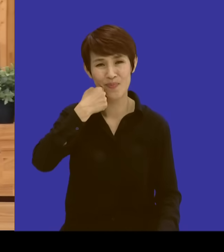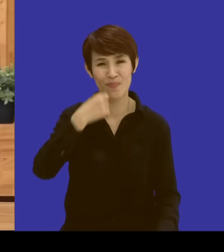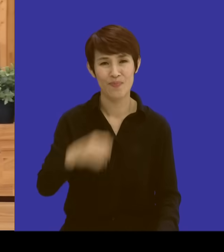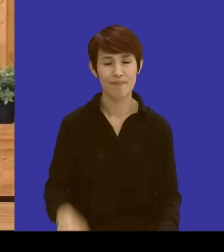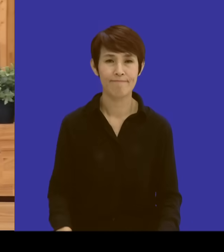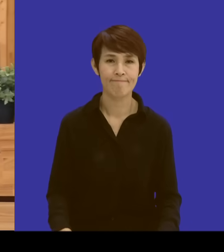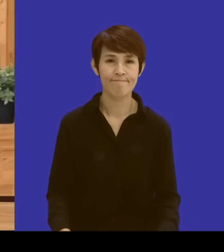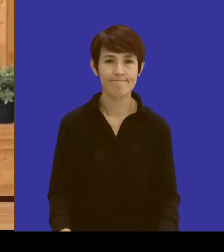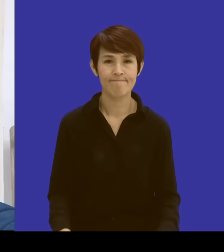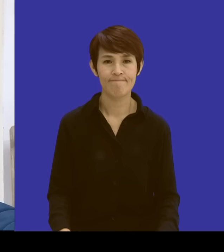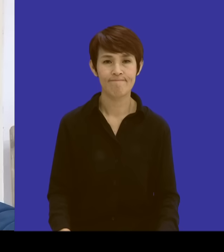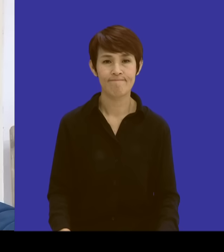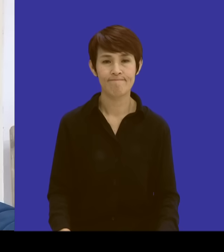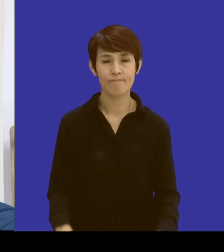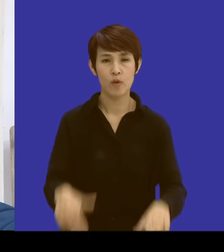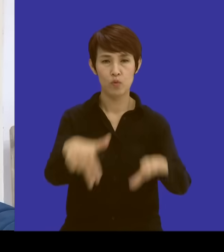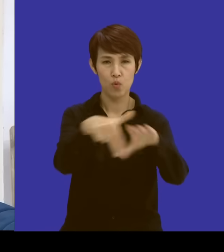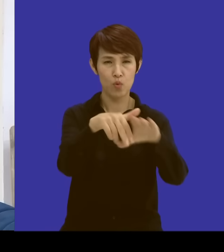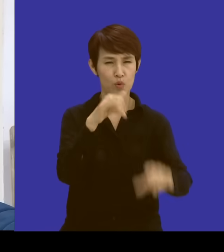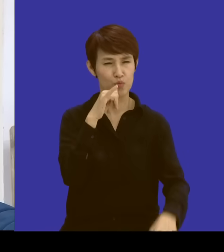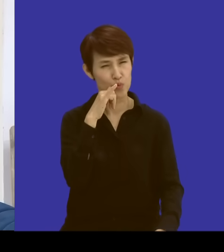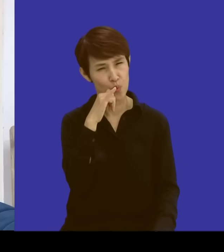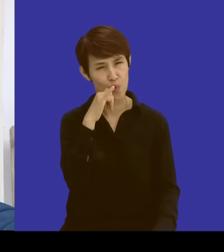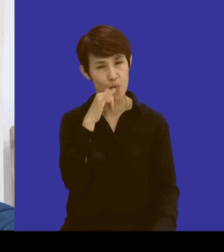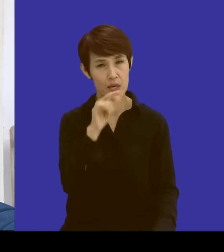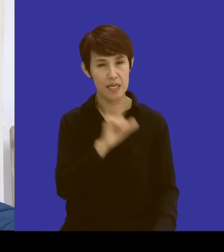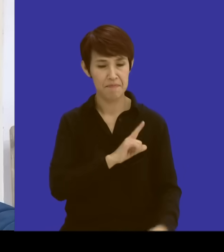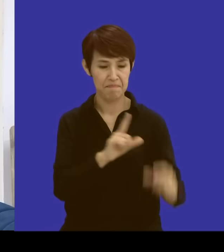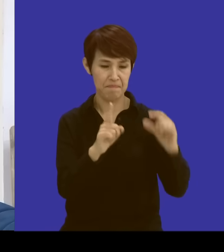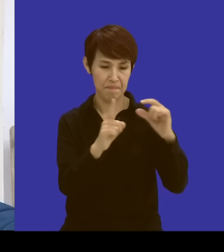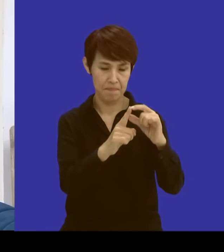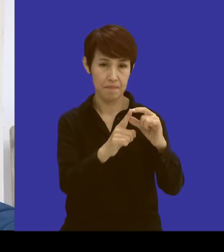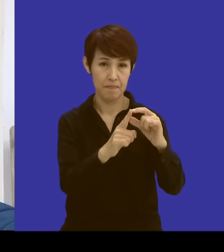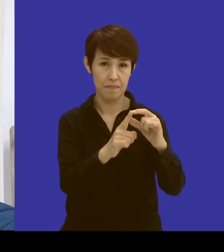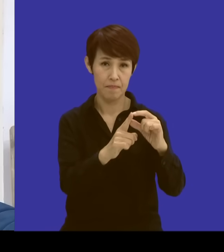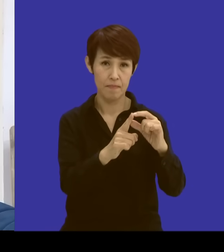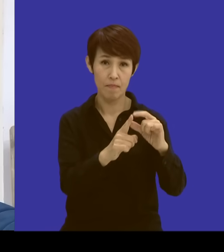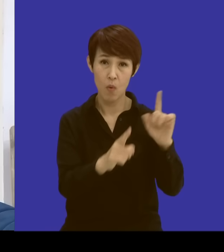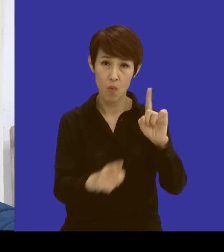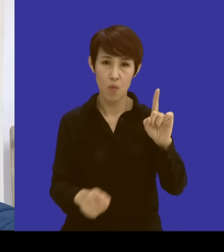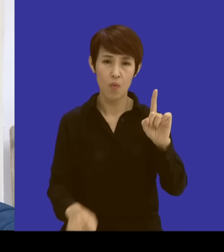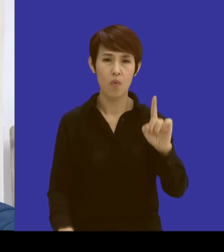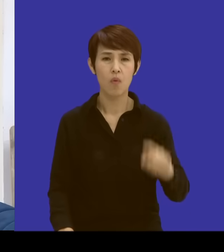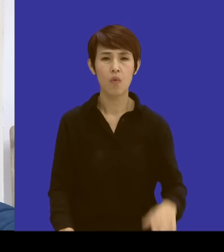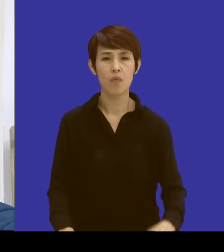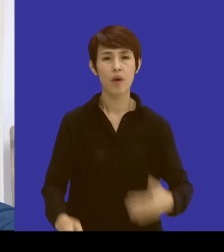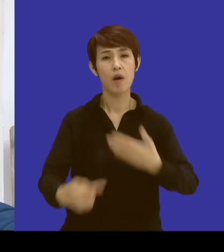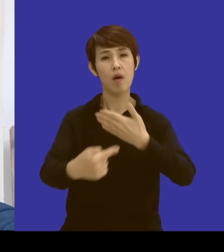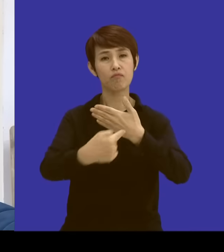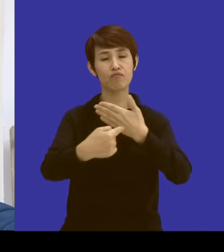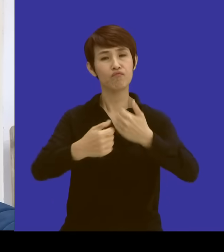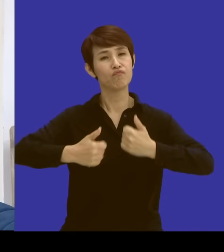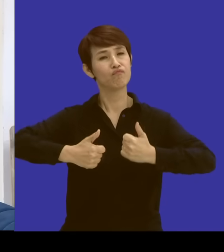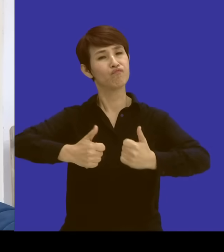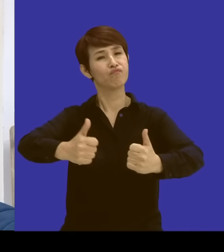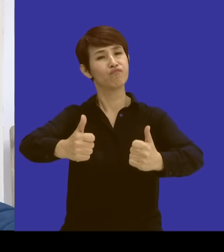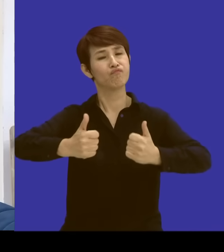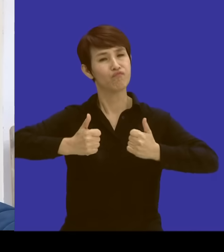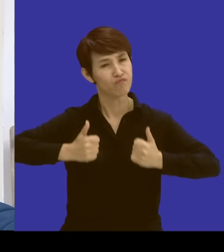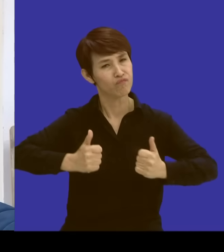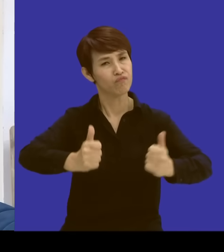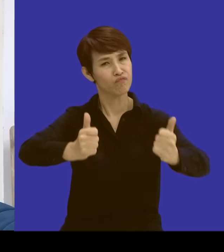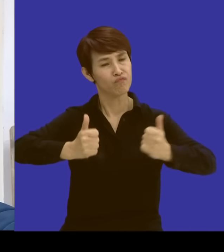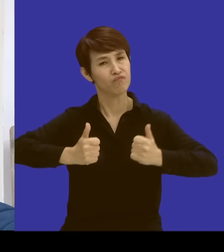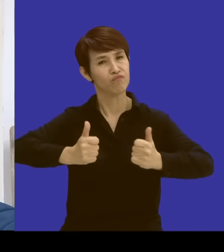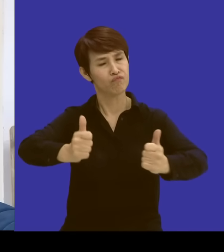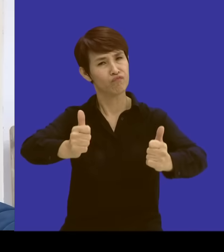없죠. 예, 근데 제가 종교 중독이라는 이름을 붙였을 때 내가 외적으로는 열심히 하지만 그 열심히